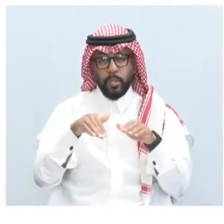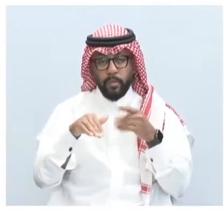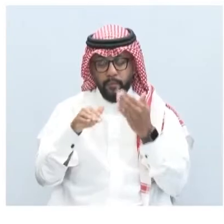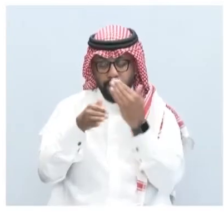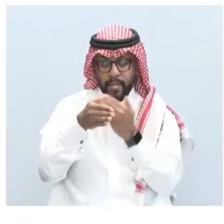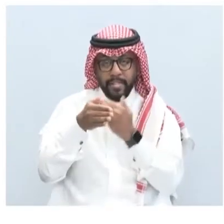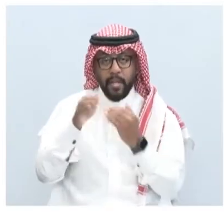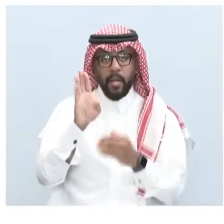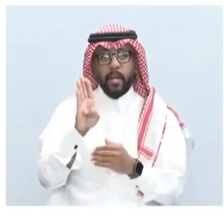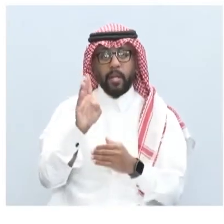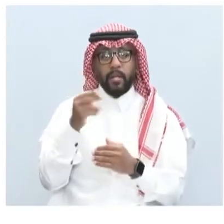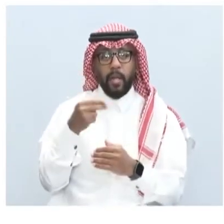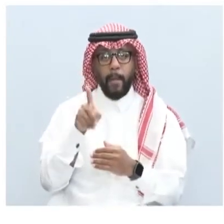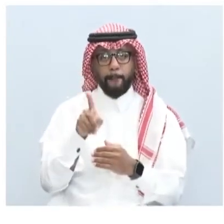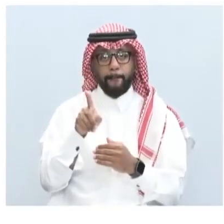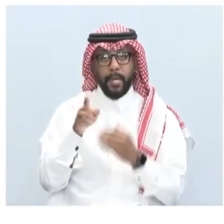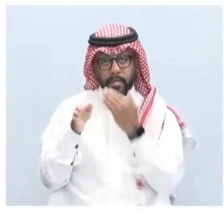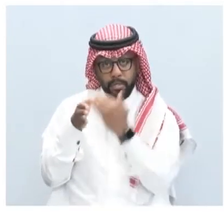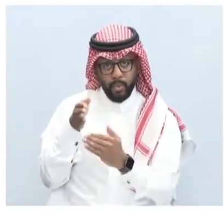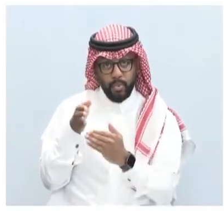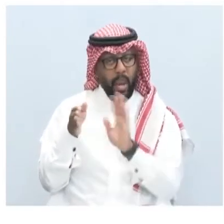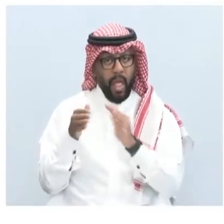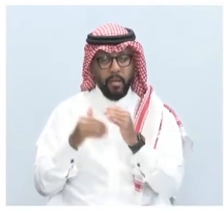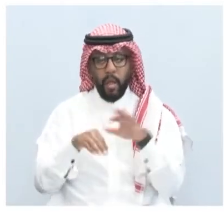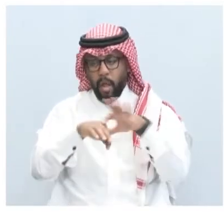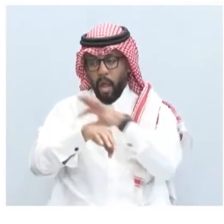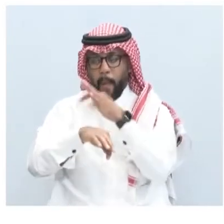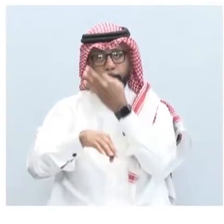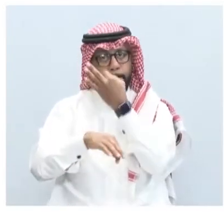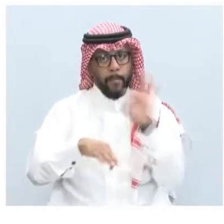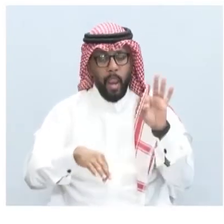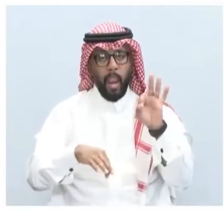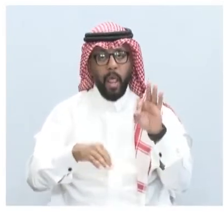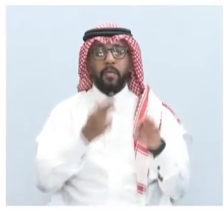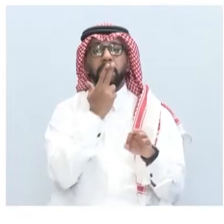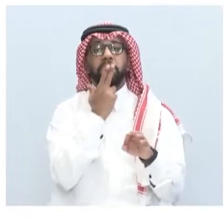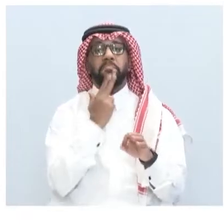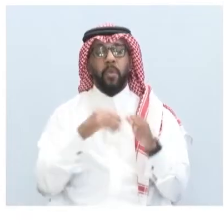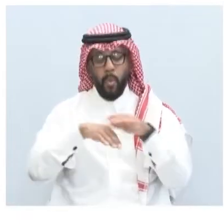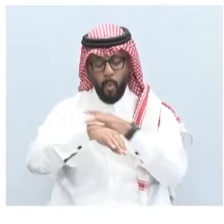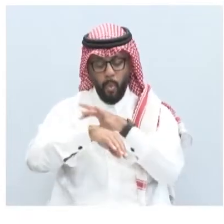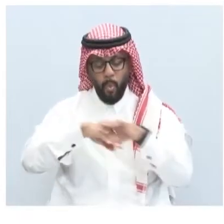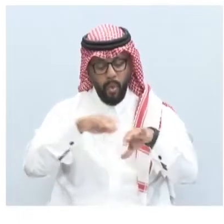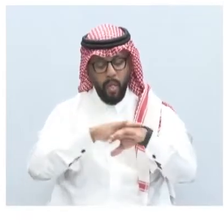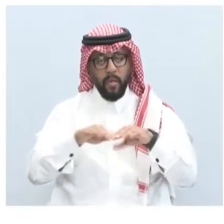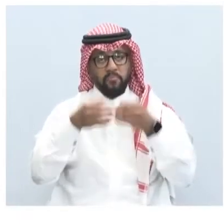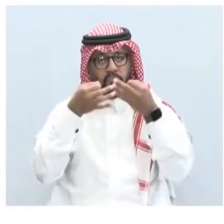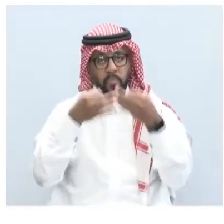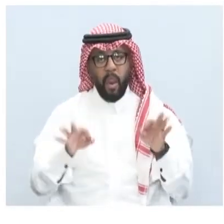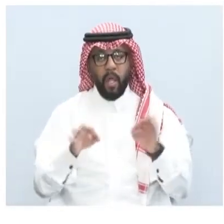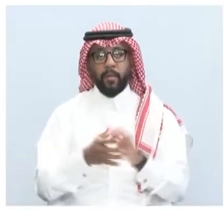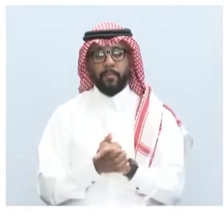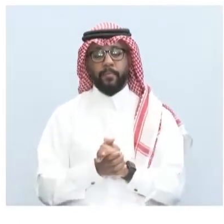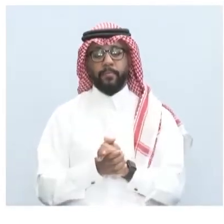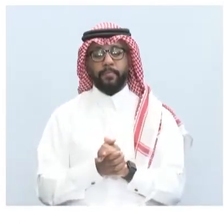الكعبين كما انه لابد ان يكون طاهرين وان يكون المسح في المده المحدده